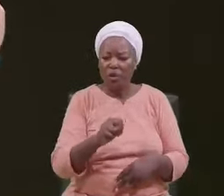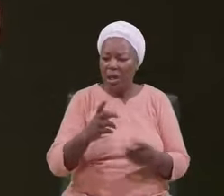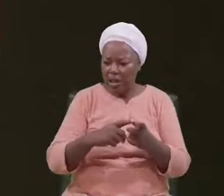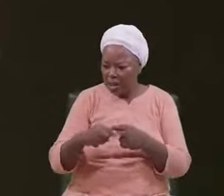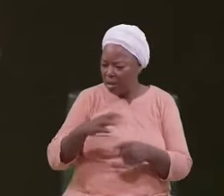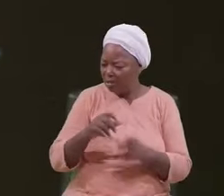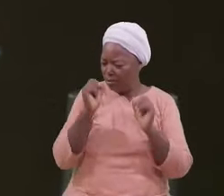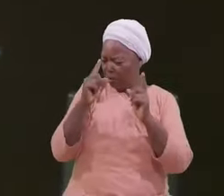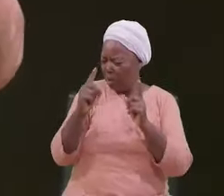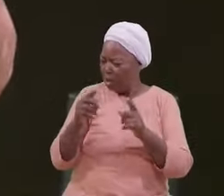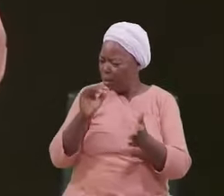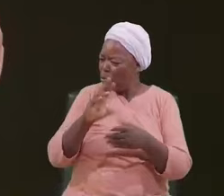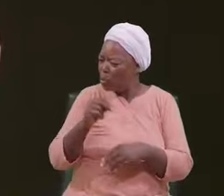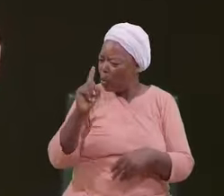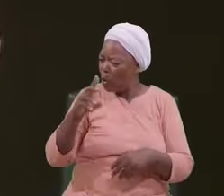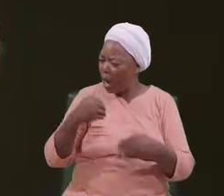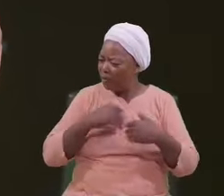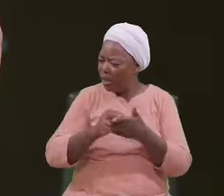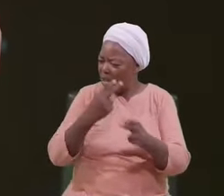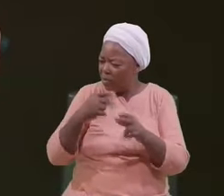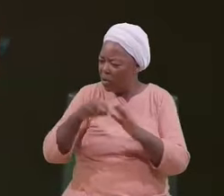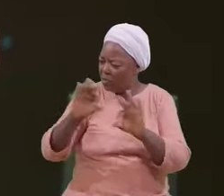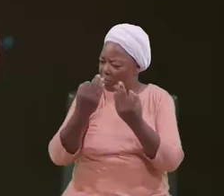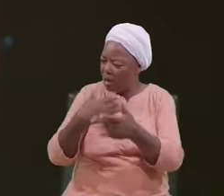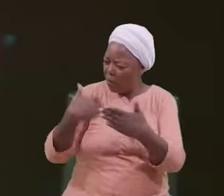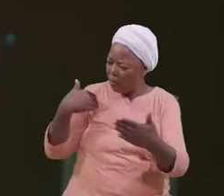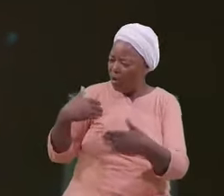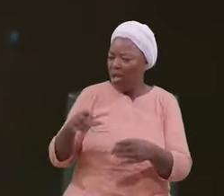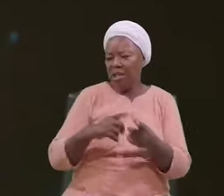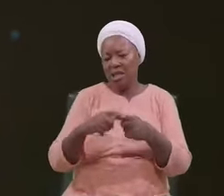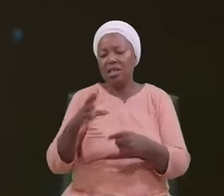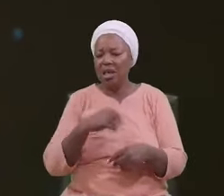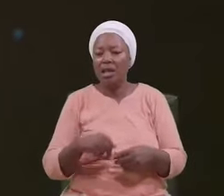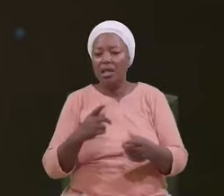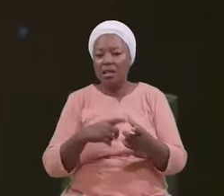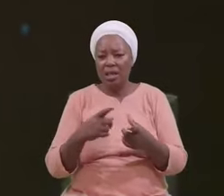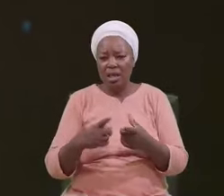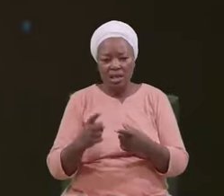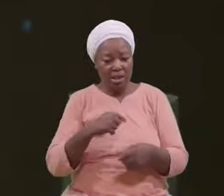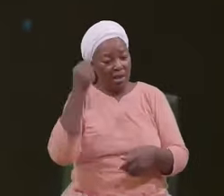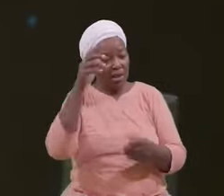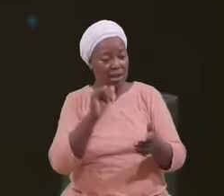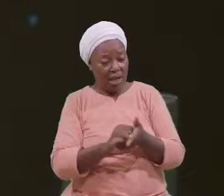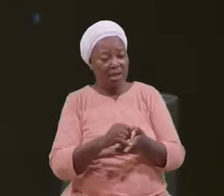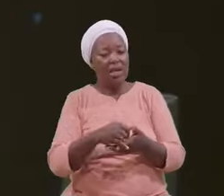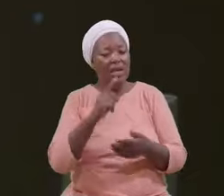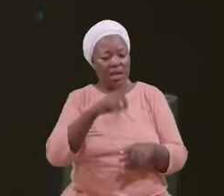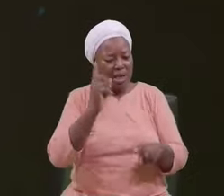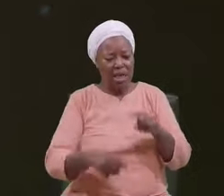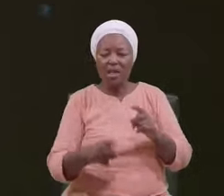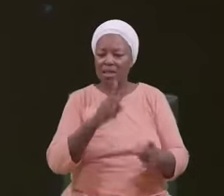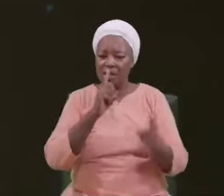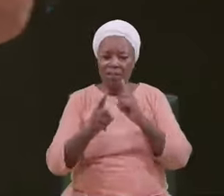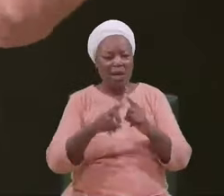a personne qui soit né dans la famille comme ça. On lui a donné à la femme une ardoise que la femme a donnée à